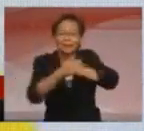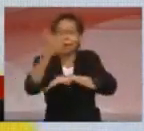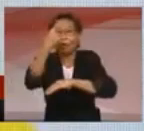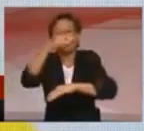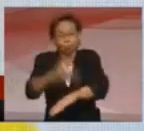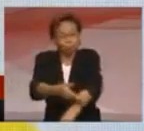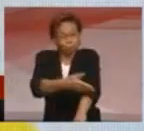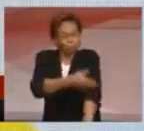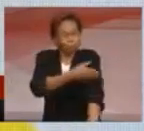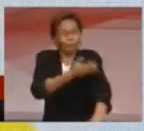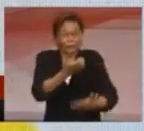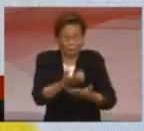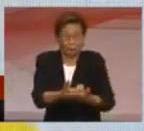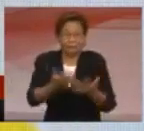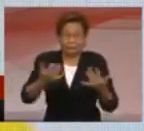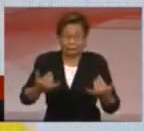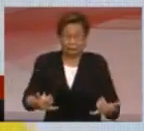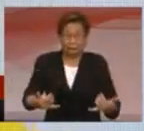Pada masa ini,